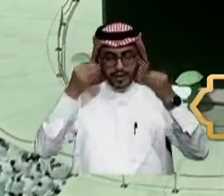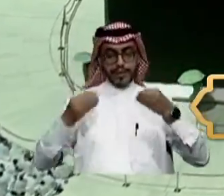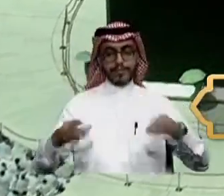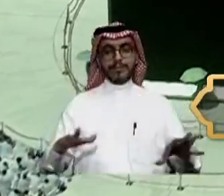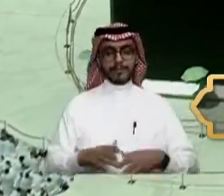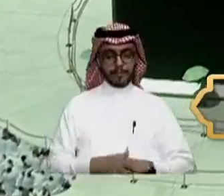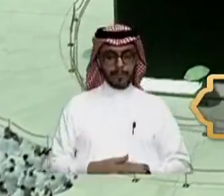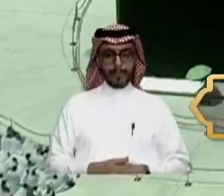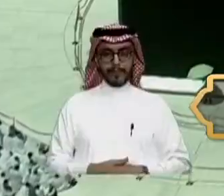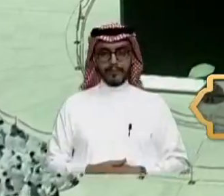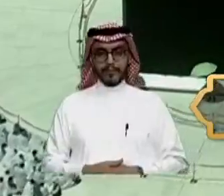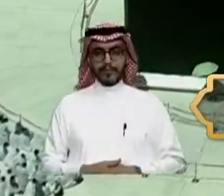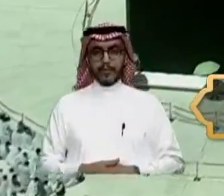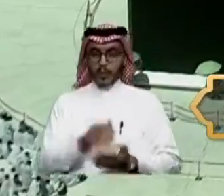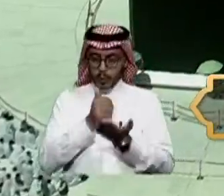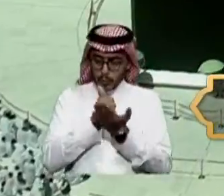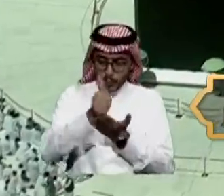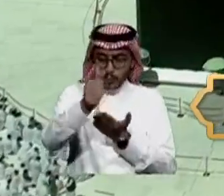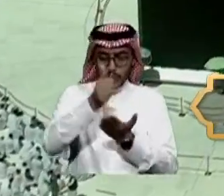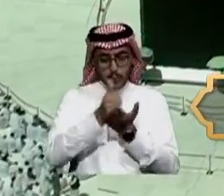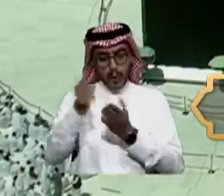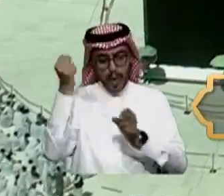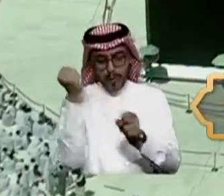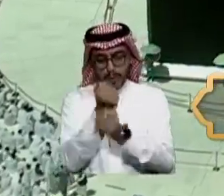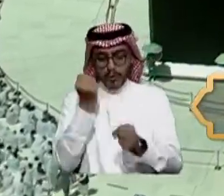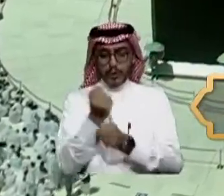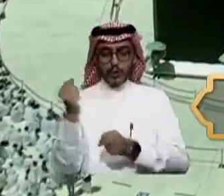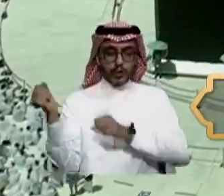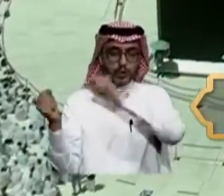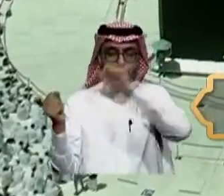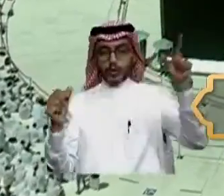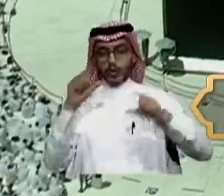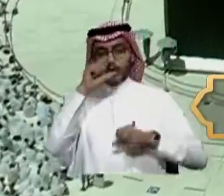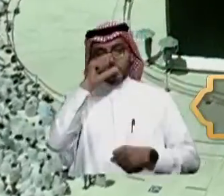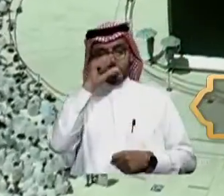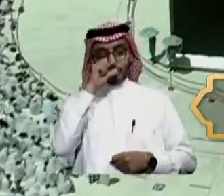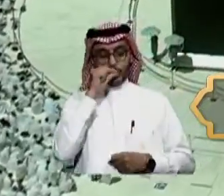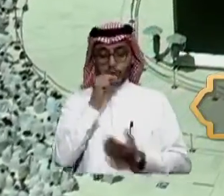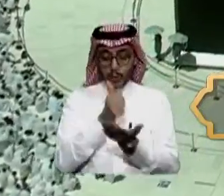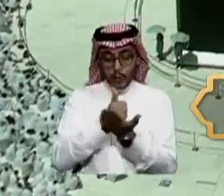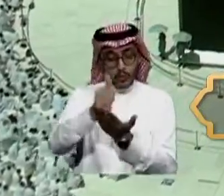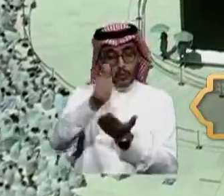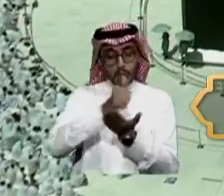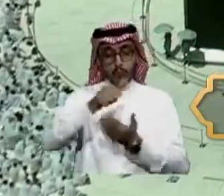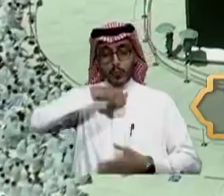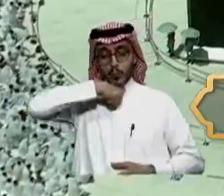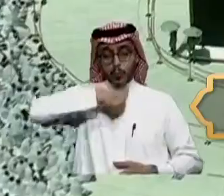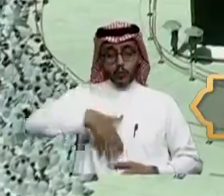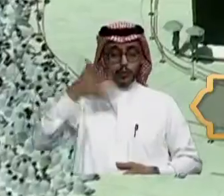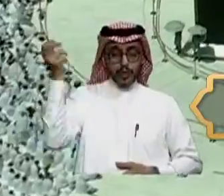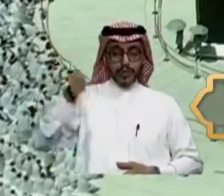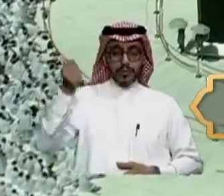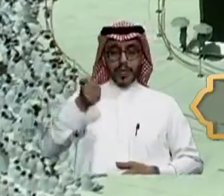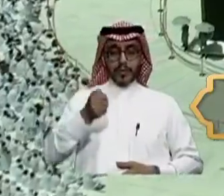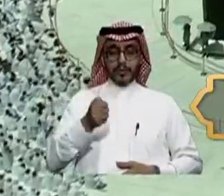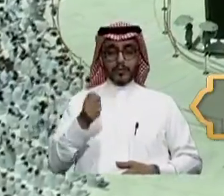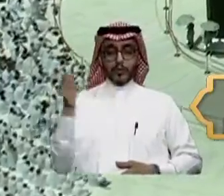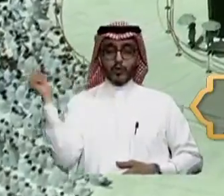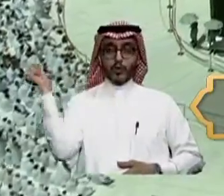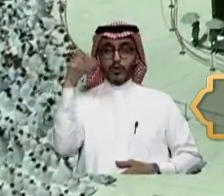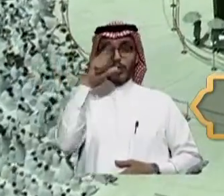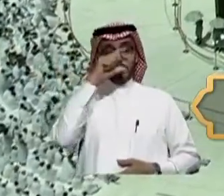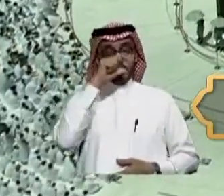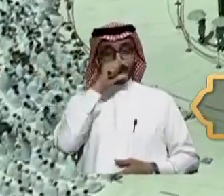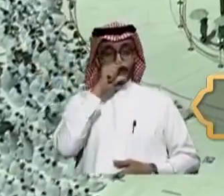عنه وكان من هديه صلى الله عليه وسلم وكان من هديه صلى الله عليه وسلم في شهر